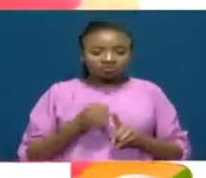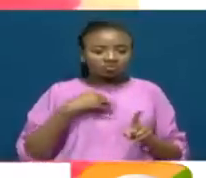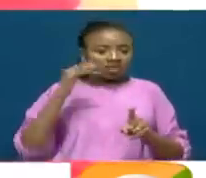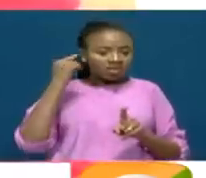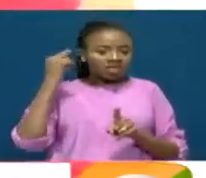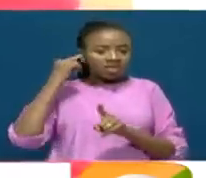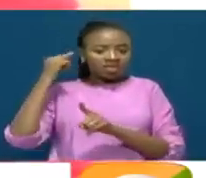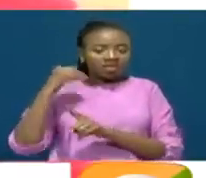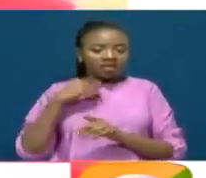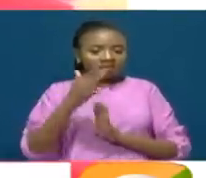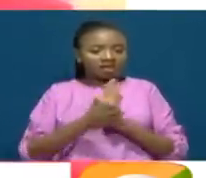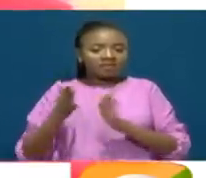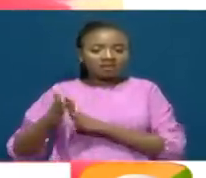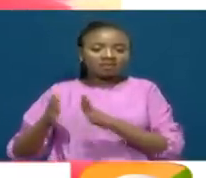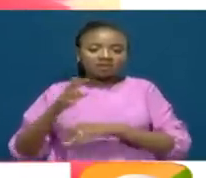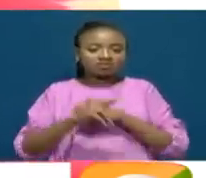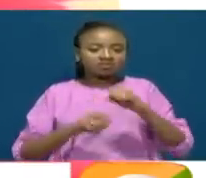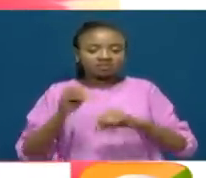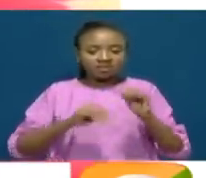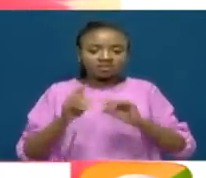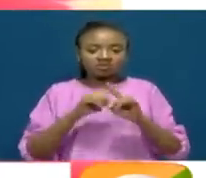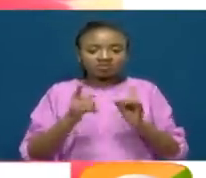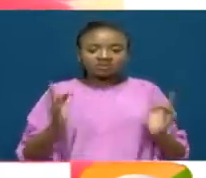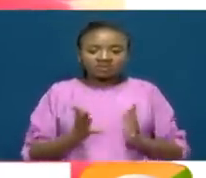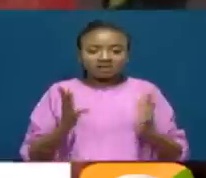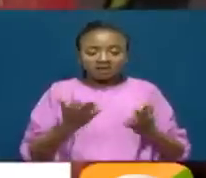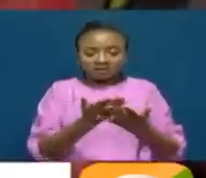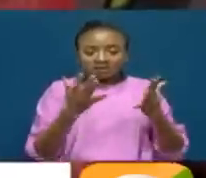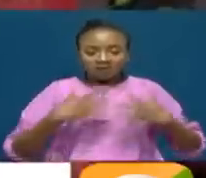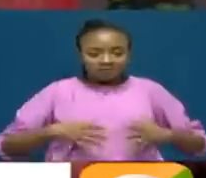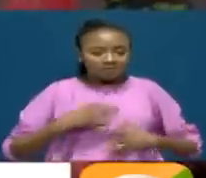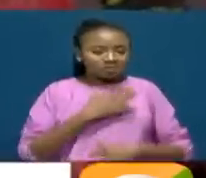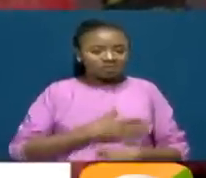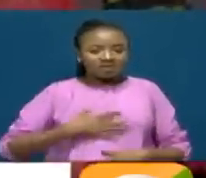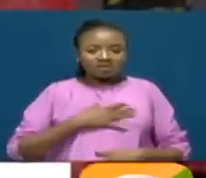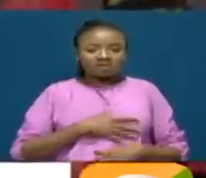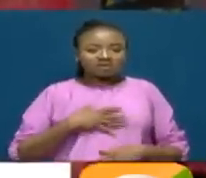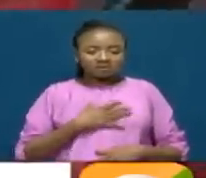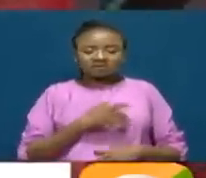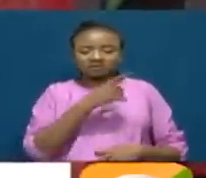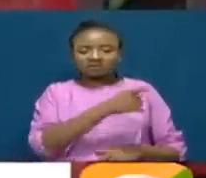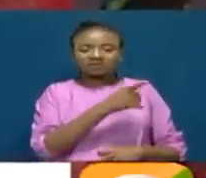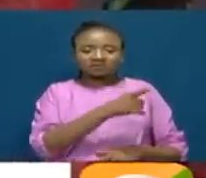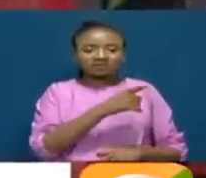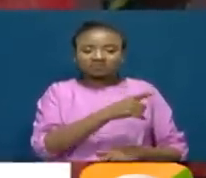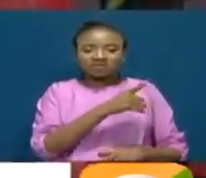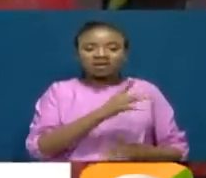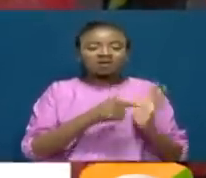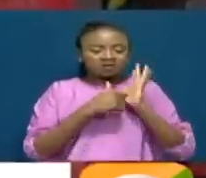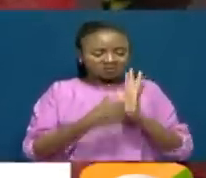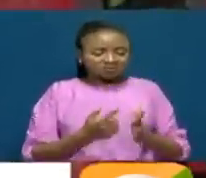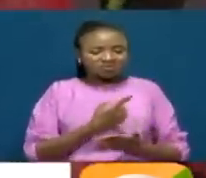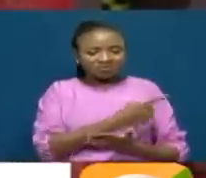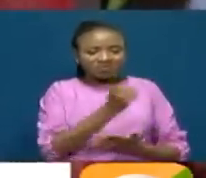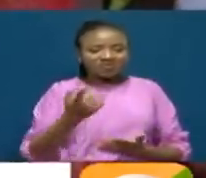the Kenya Kwanza Brigade called on their supporters to defeat the alleged plan. Kwa sababu tunawapeleka nyumbani this time,